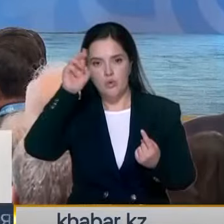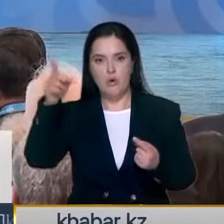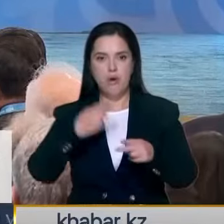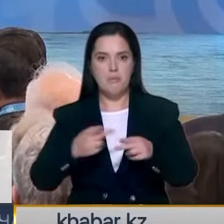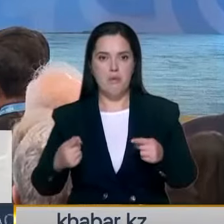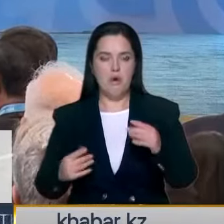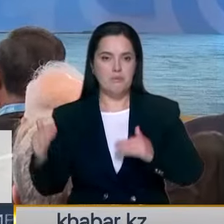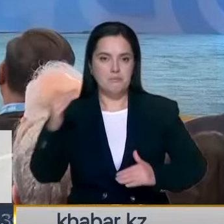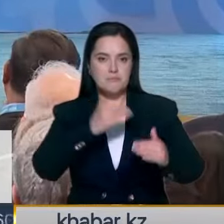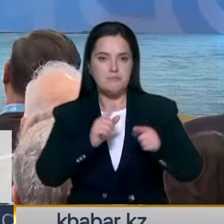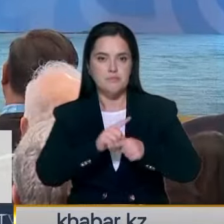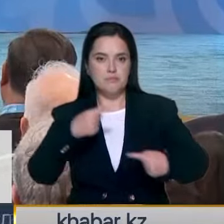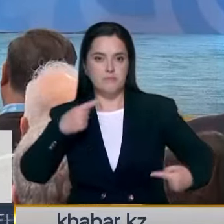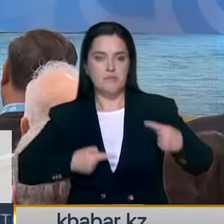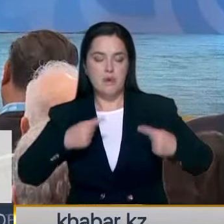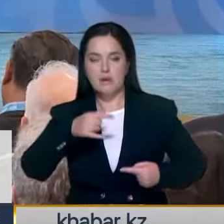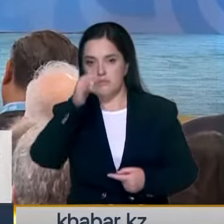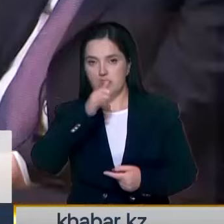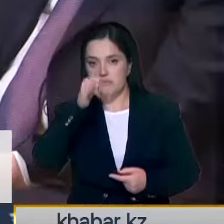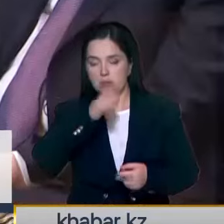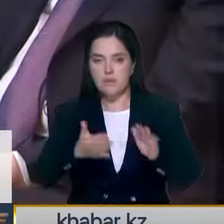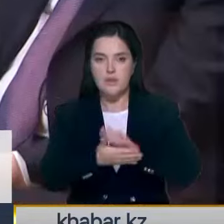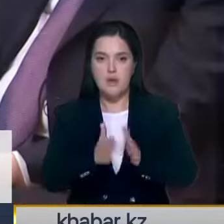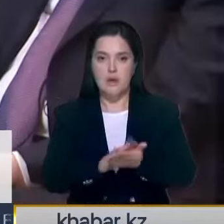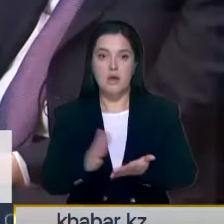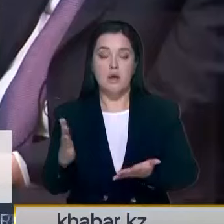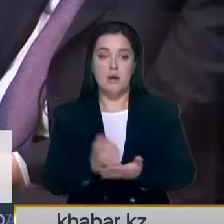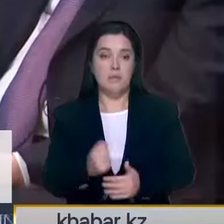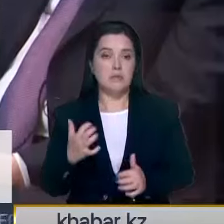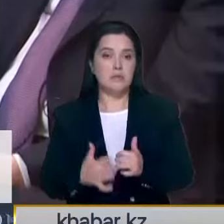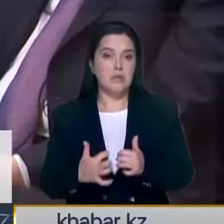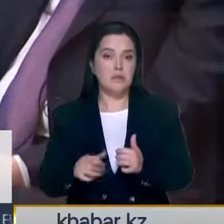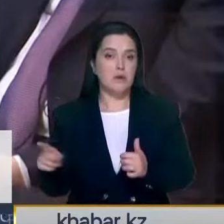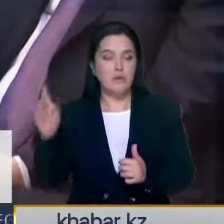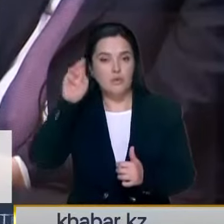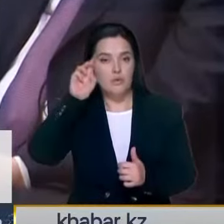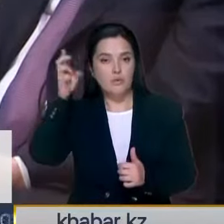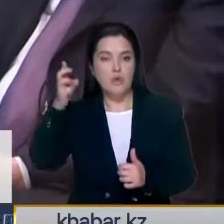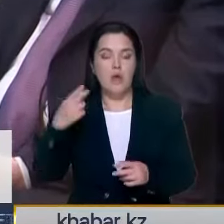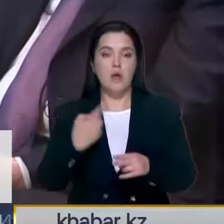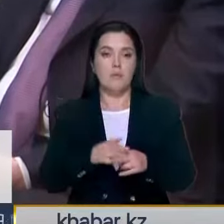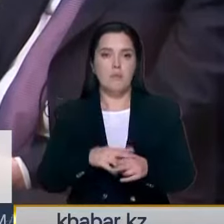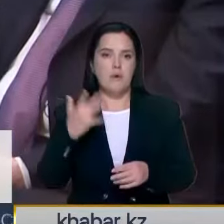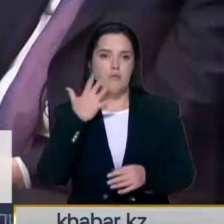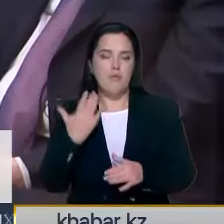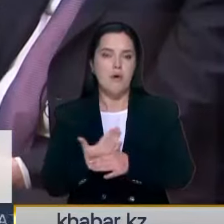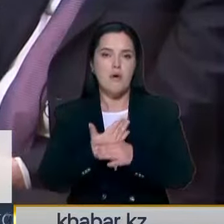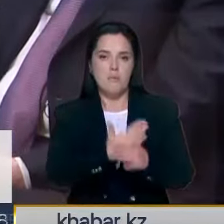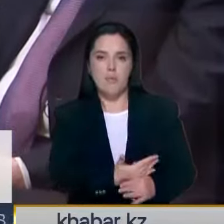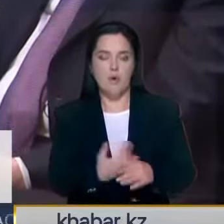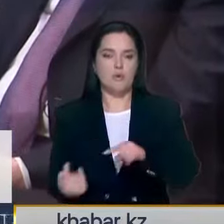соперничеством или просто не могут достичь компромисса именно средние державы зачастую становятся посредниками в